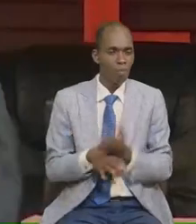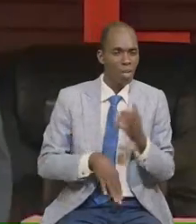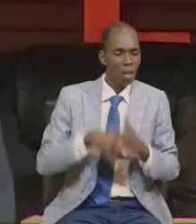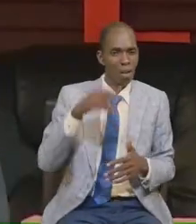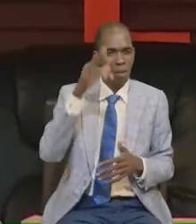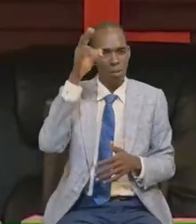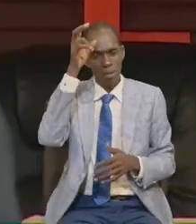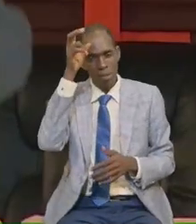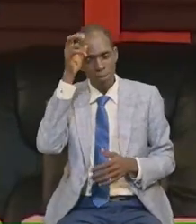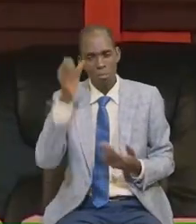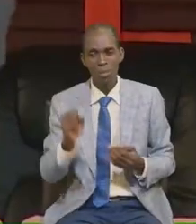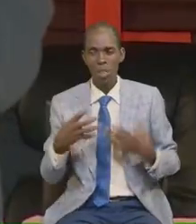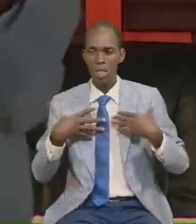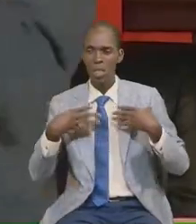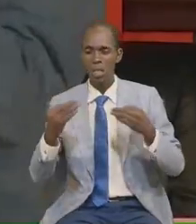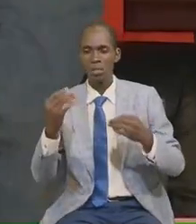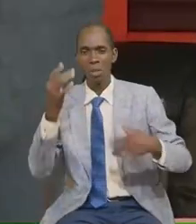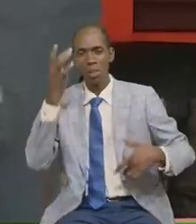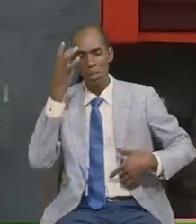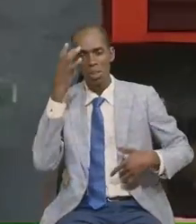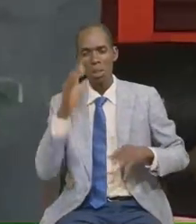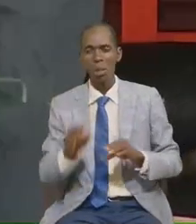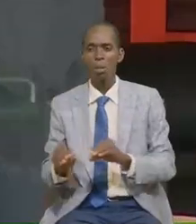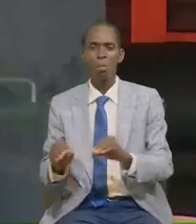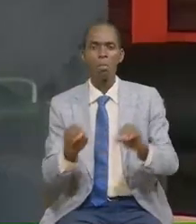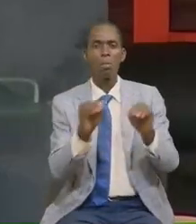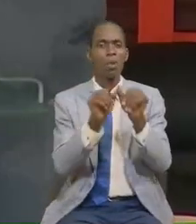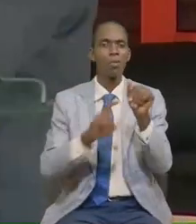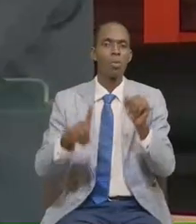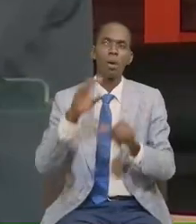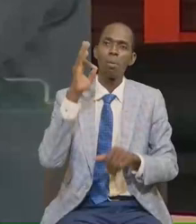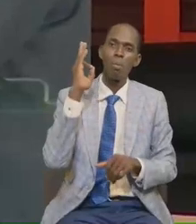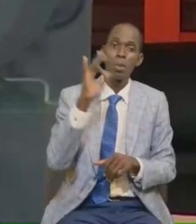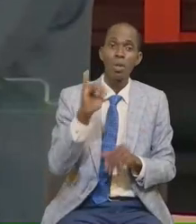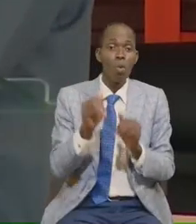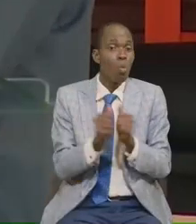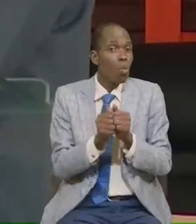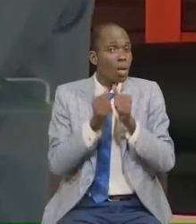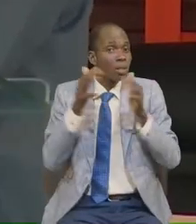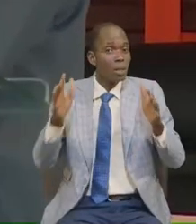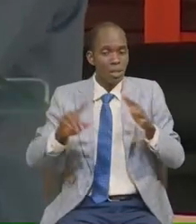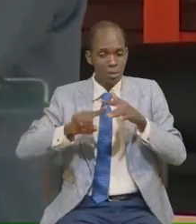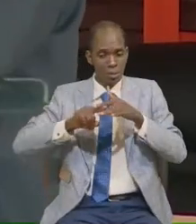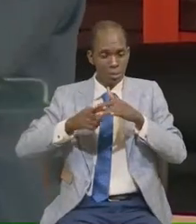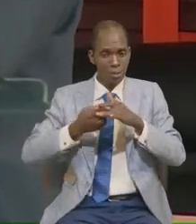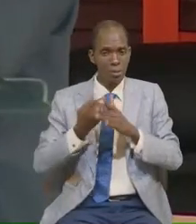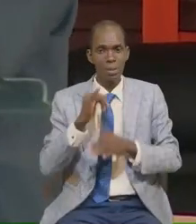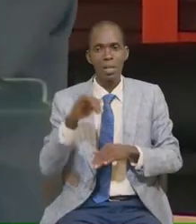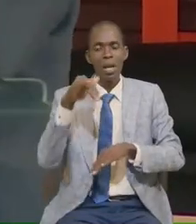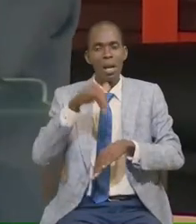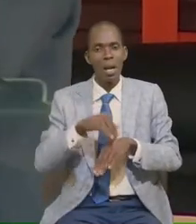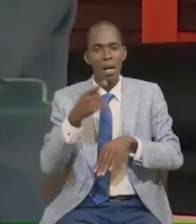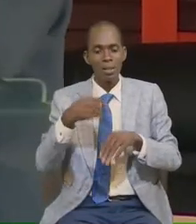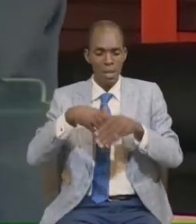malades et nous allons pas être prêcher sans commencer à pas l'entrée